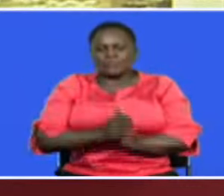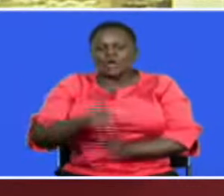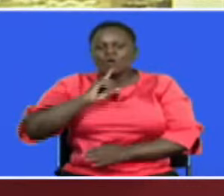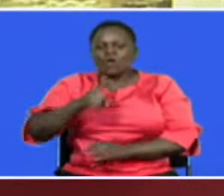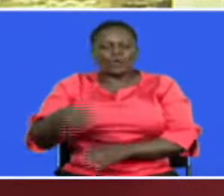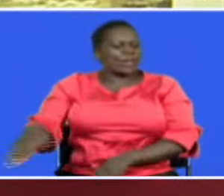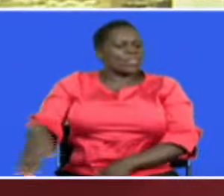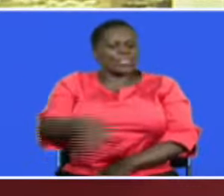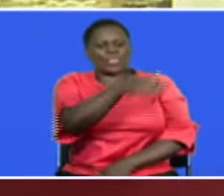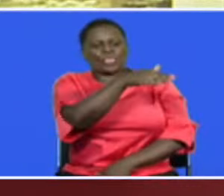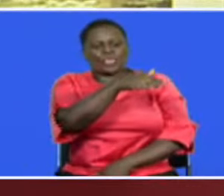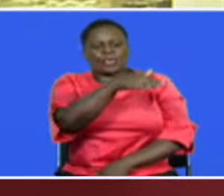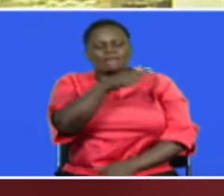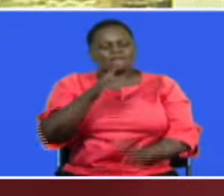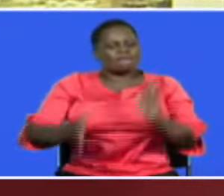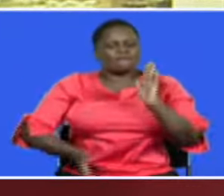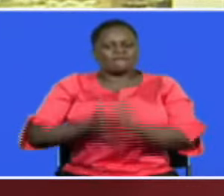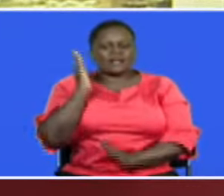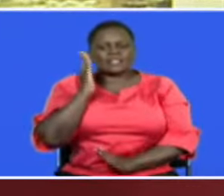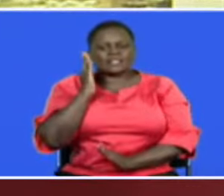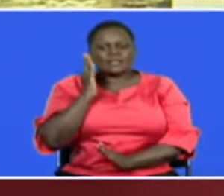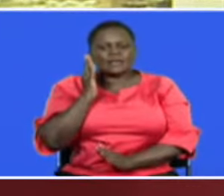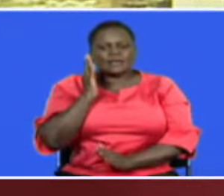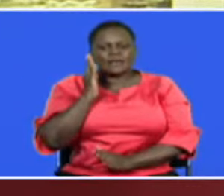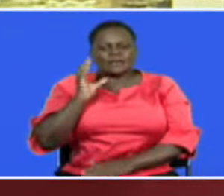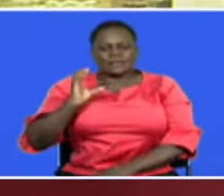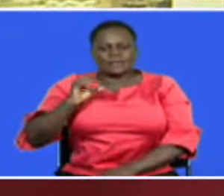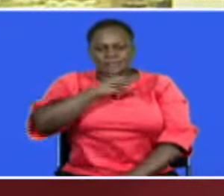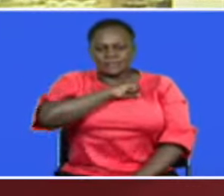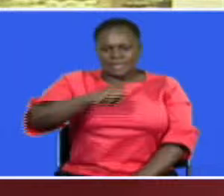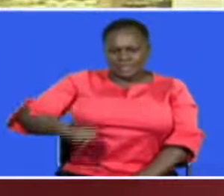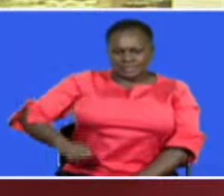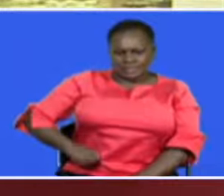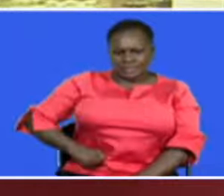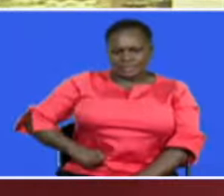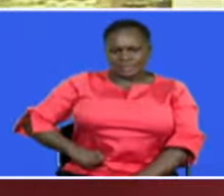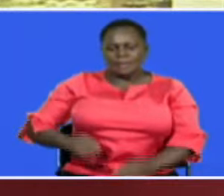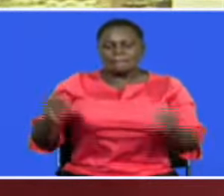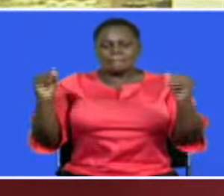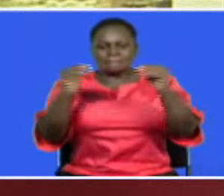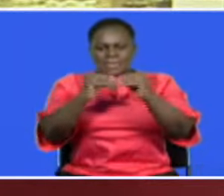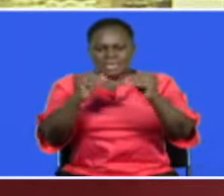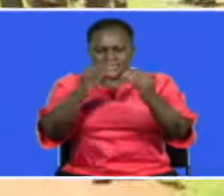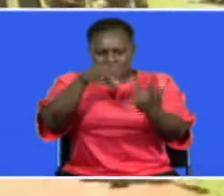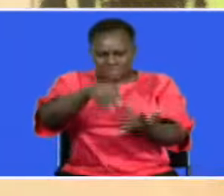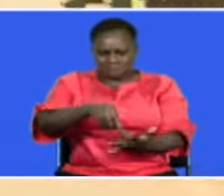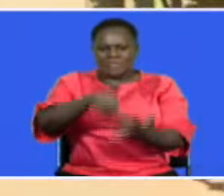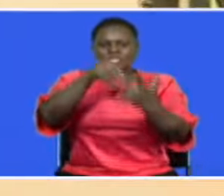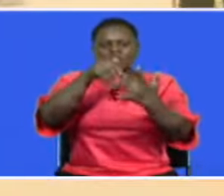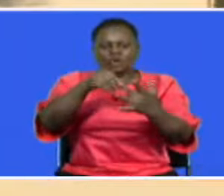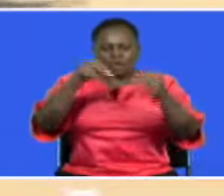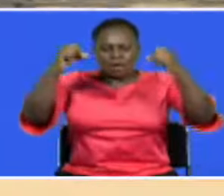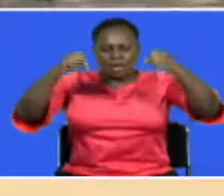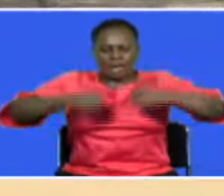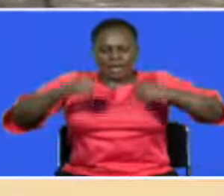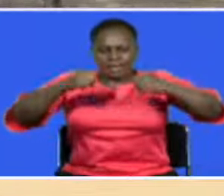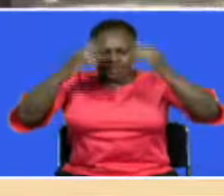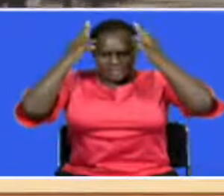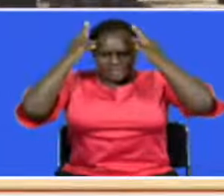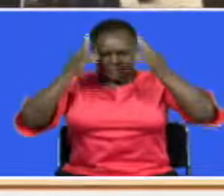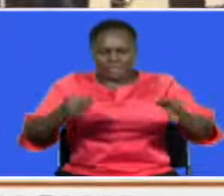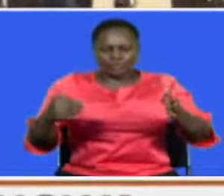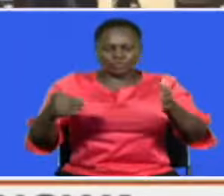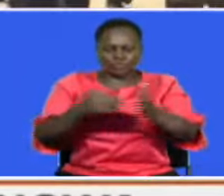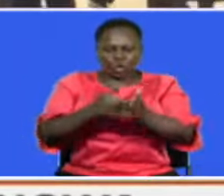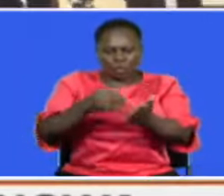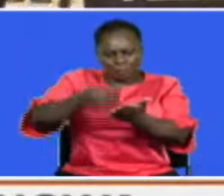wameagizwa kuondoka chuoni humo mara moja. Baraza la seneti la chuo hicho lilifanya mkutano maalum na kuafikia uamuzi wa